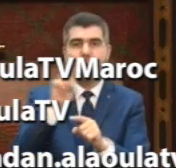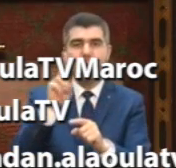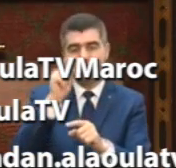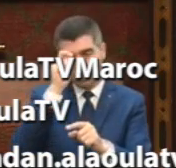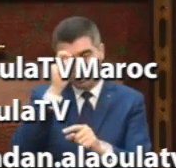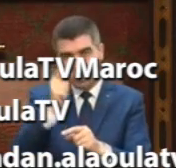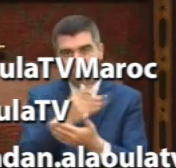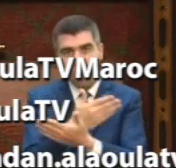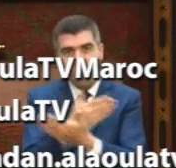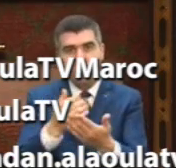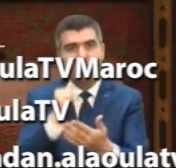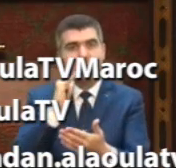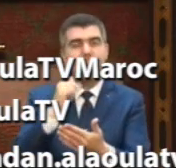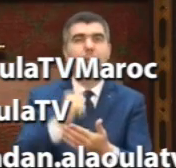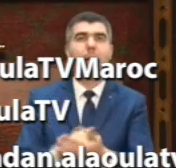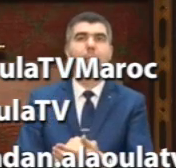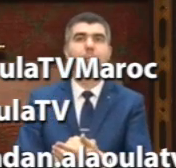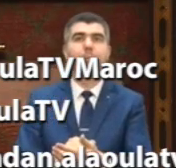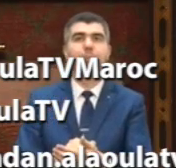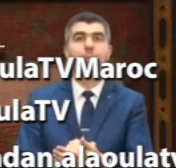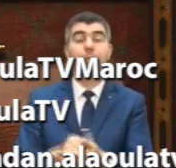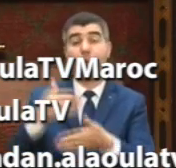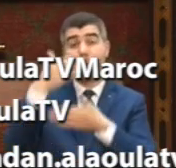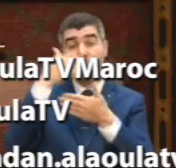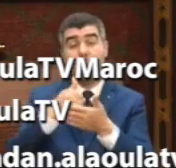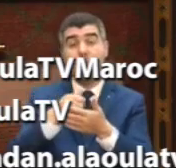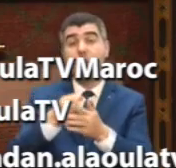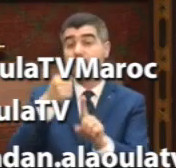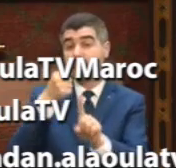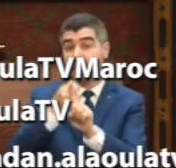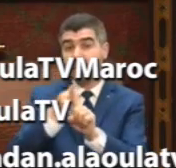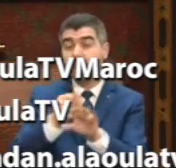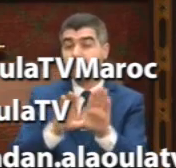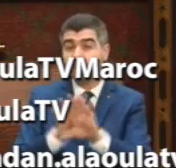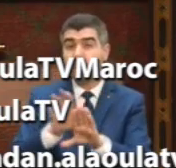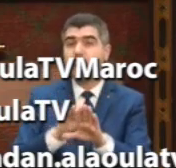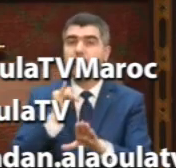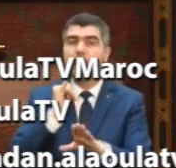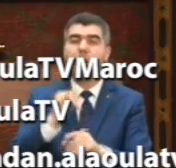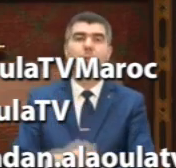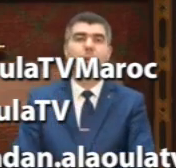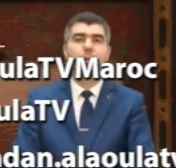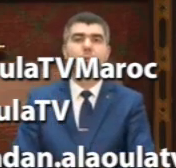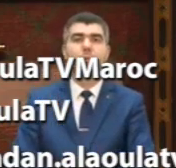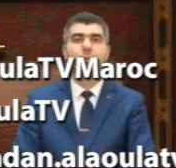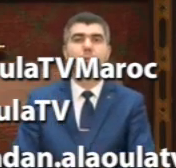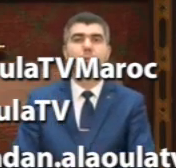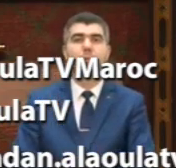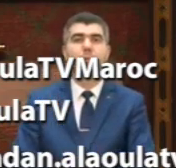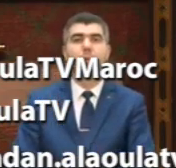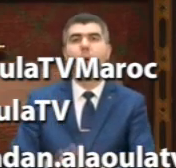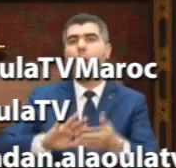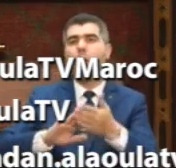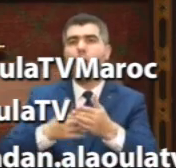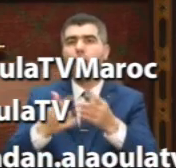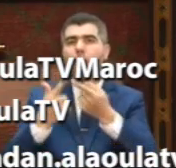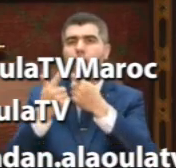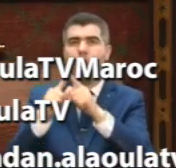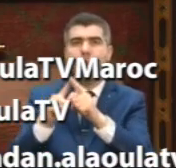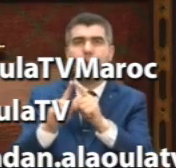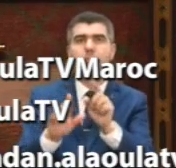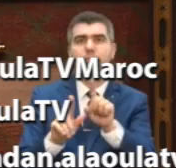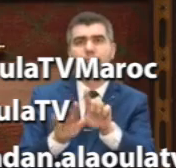نصره الله. ومن هذا المنطلق فالمغرب يعني يقوم بجهود متواصلة بعيدا عن كل مزايدة